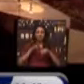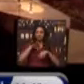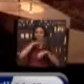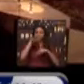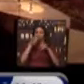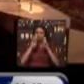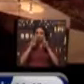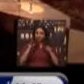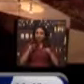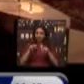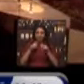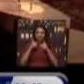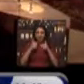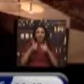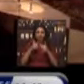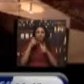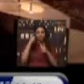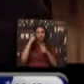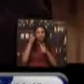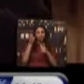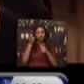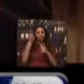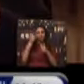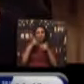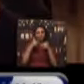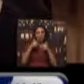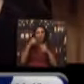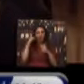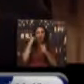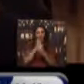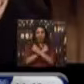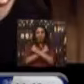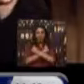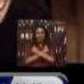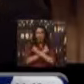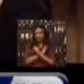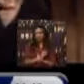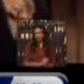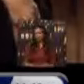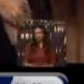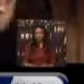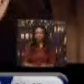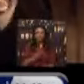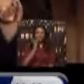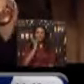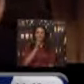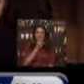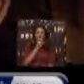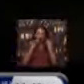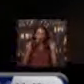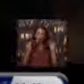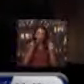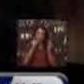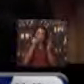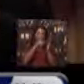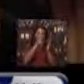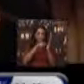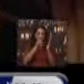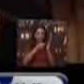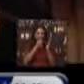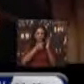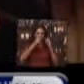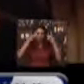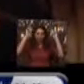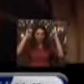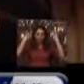اتوفقنا فيه، وكان في قبول فكره مصر. وقريت نهار